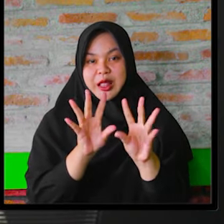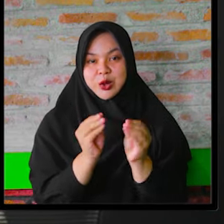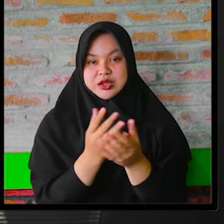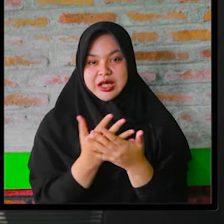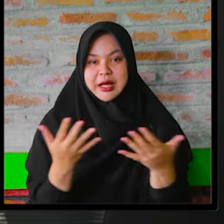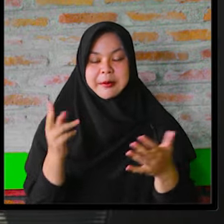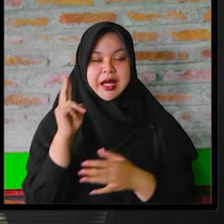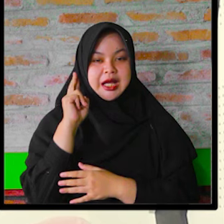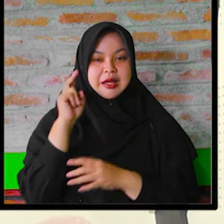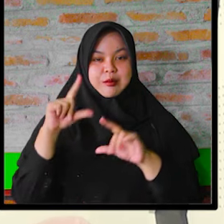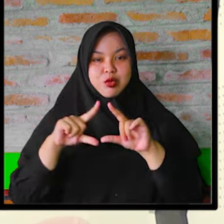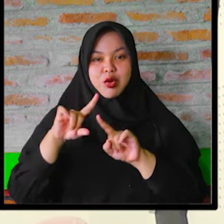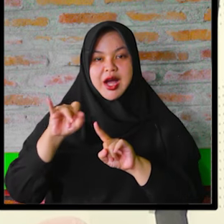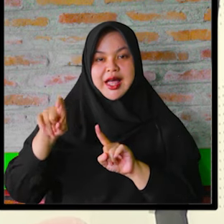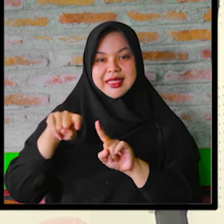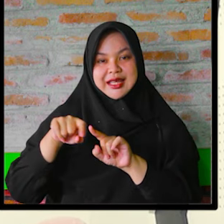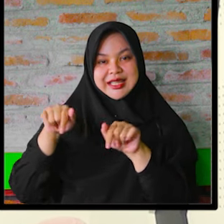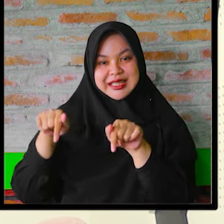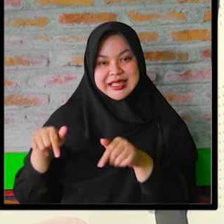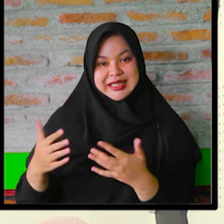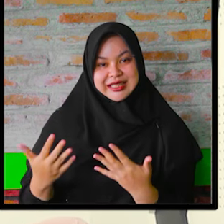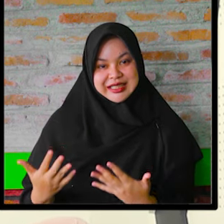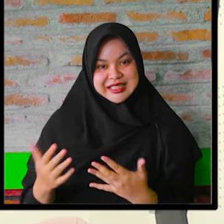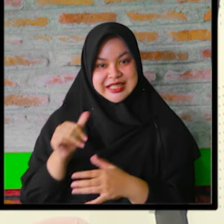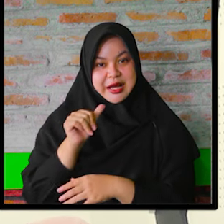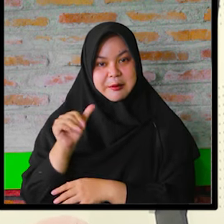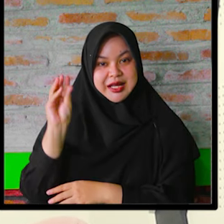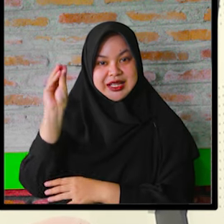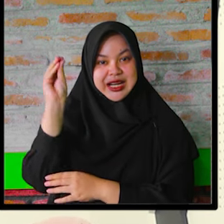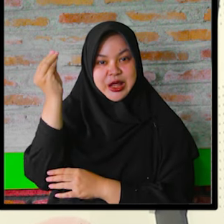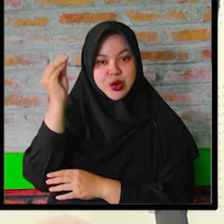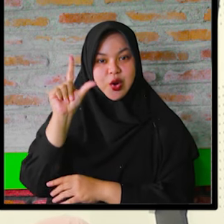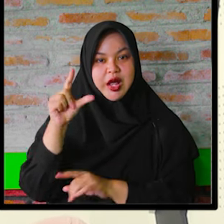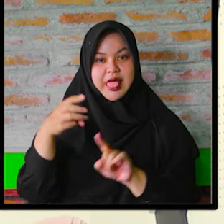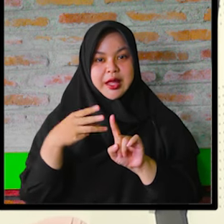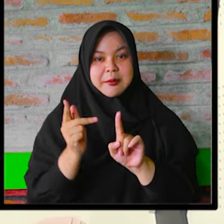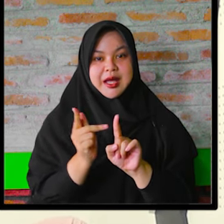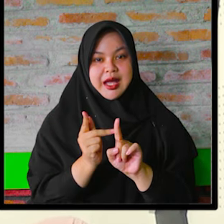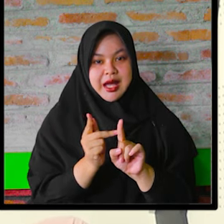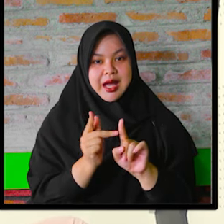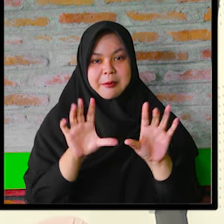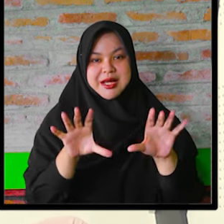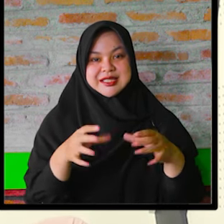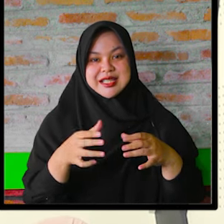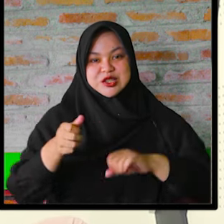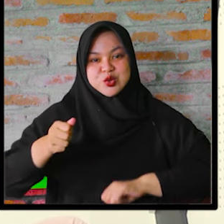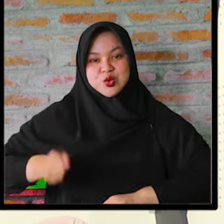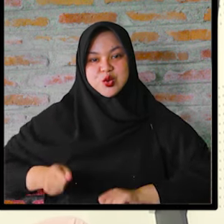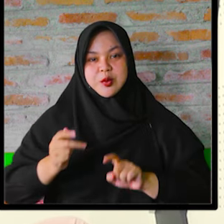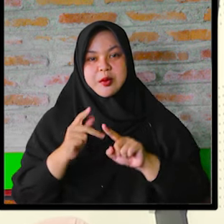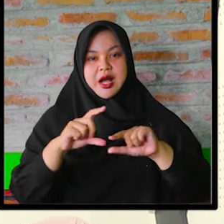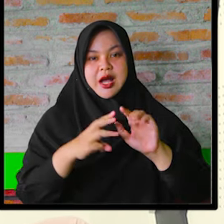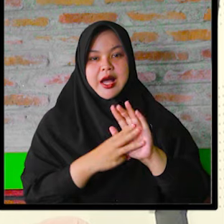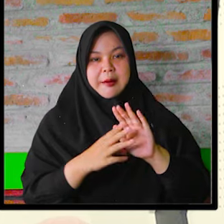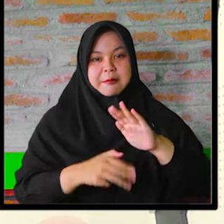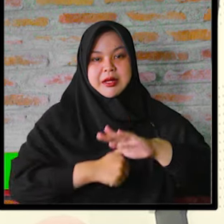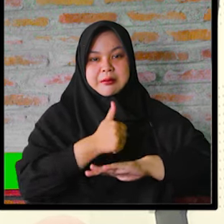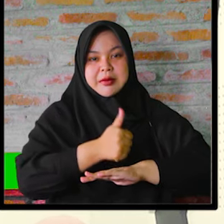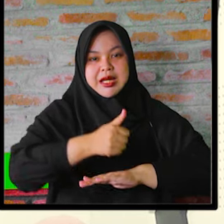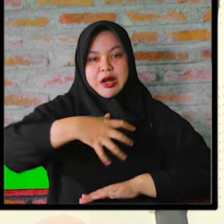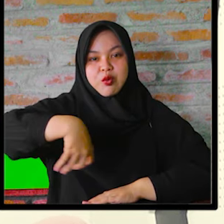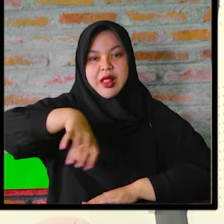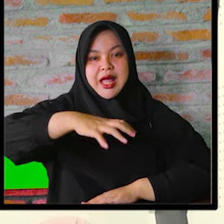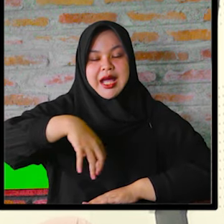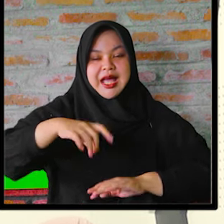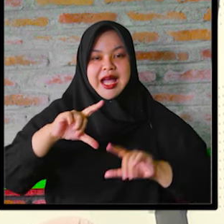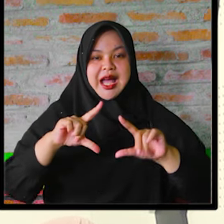adalah ee direktur LBH majelis hukum dan HAM pimpinan wilayah Aisiah Jawa